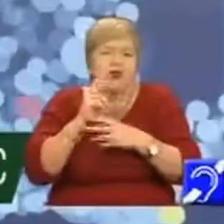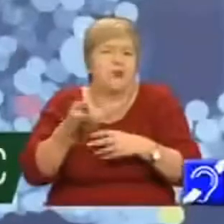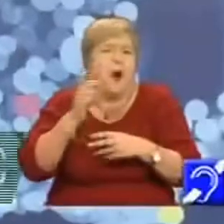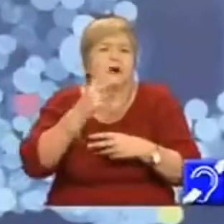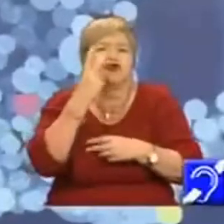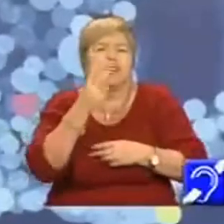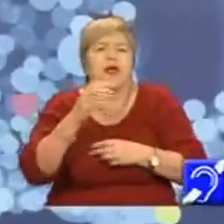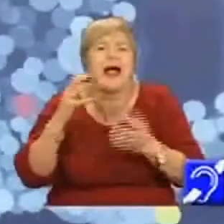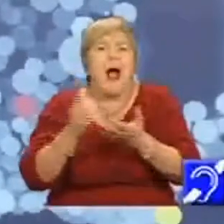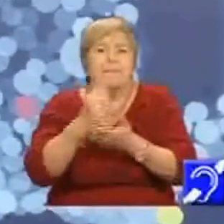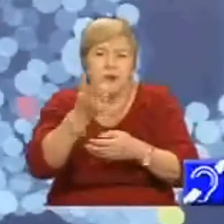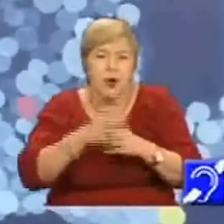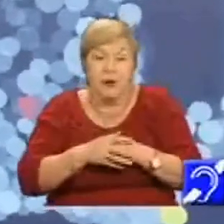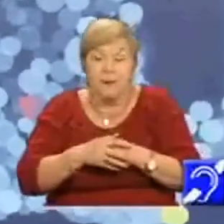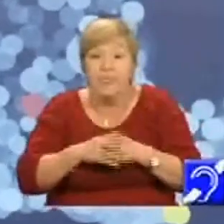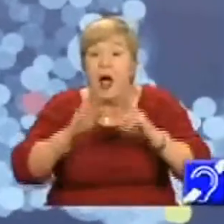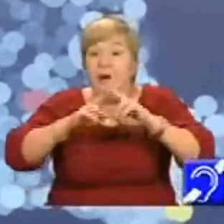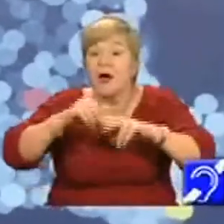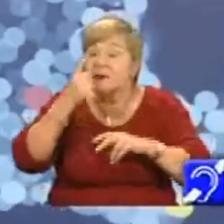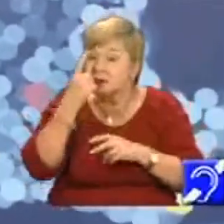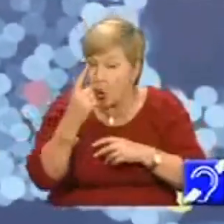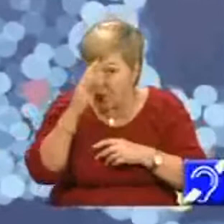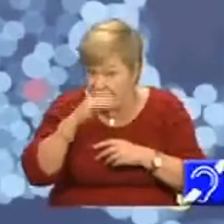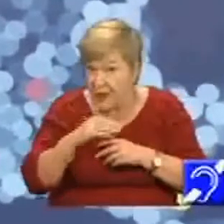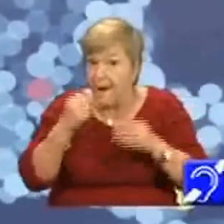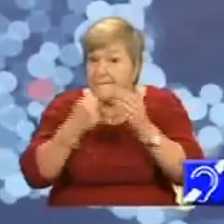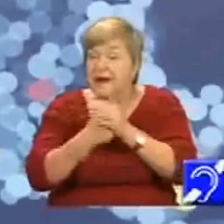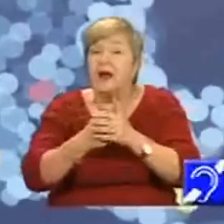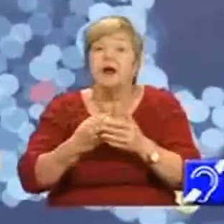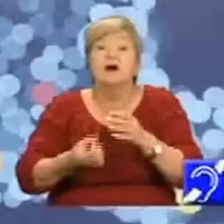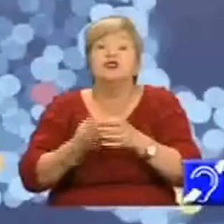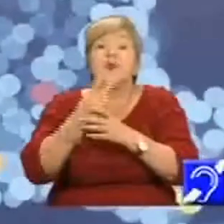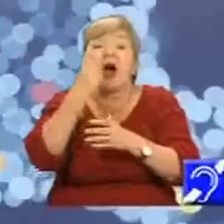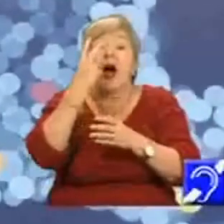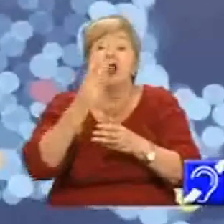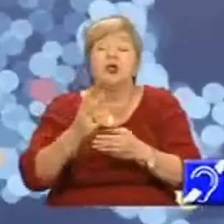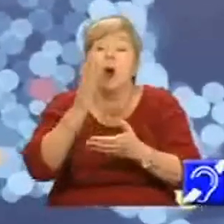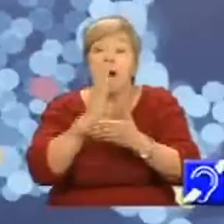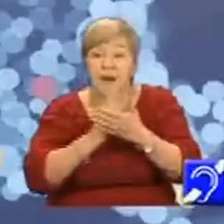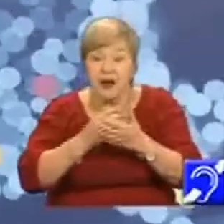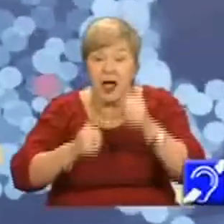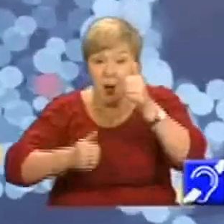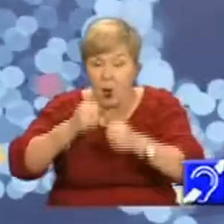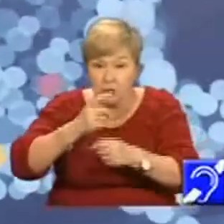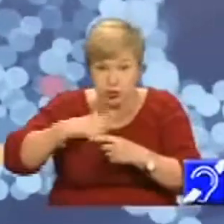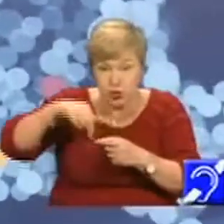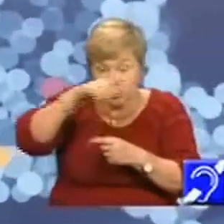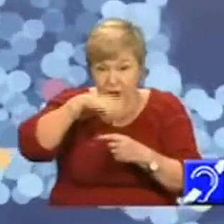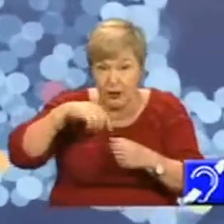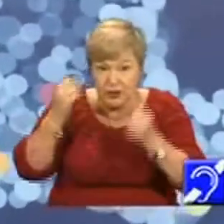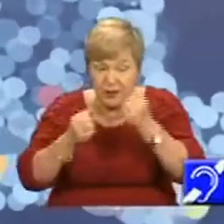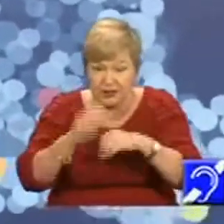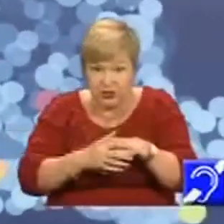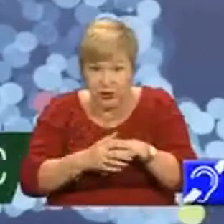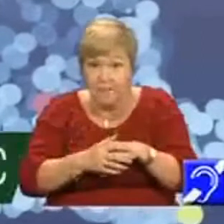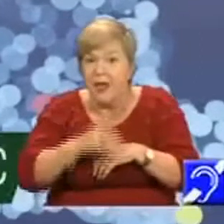Ne mai desparte o zi până la startul celei de-a doua etape din cadrul Campionatului Național de Viteză în Coastă. Trofeul Râșnov, o etapă de casă,